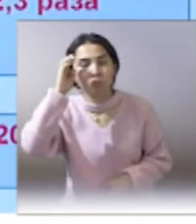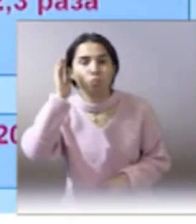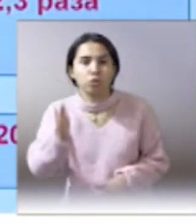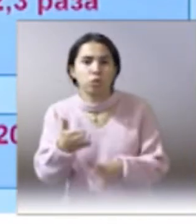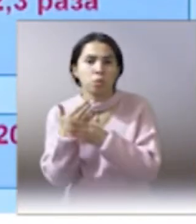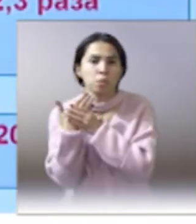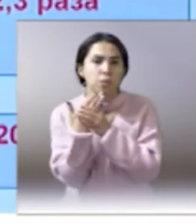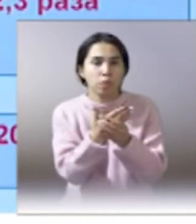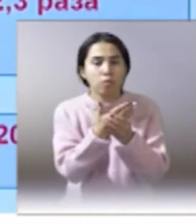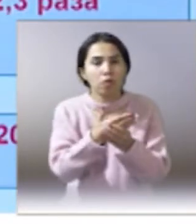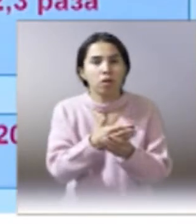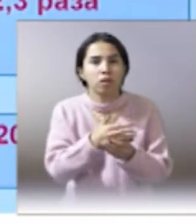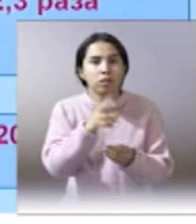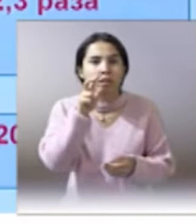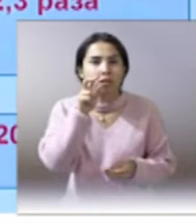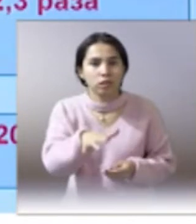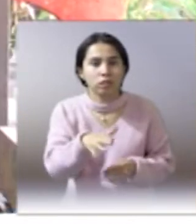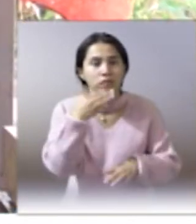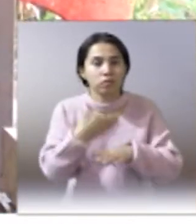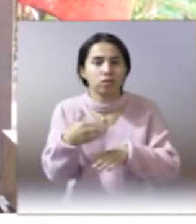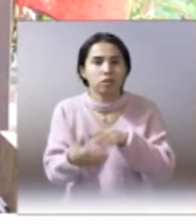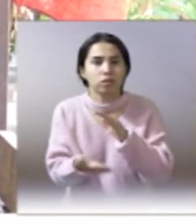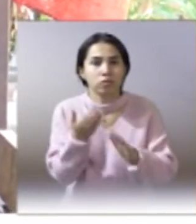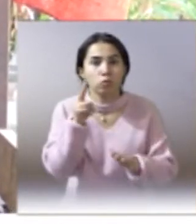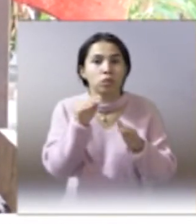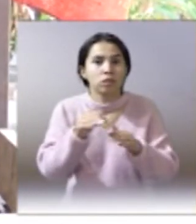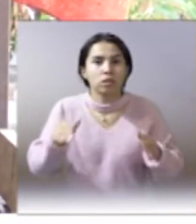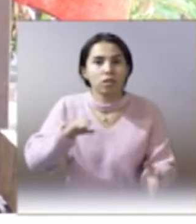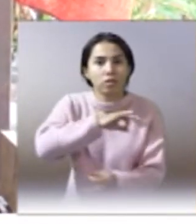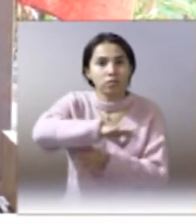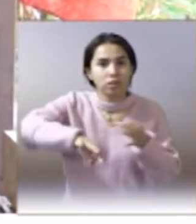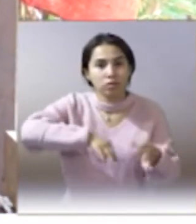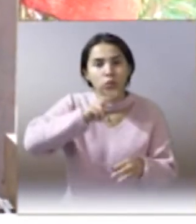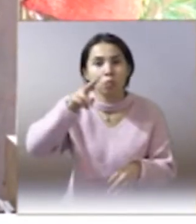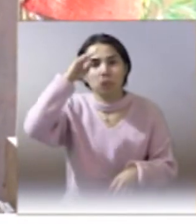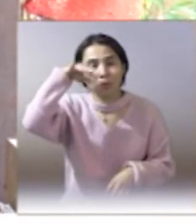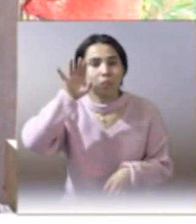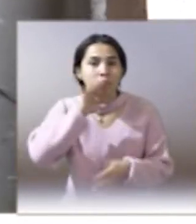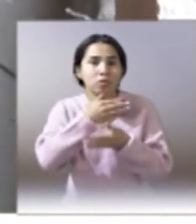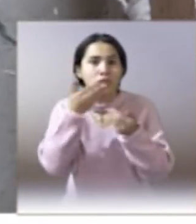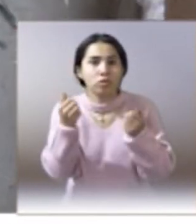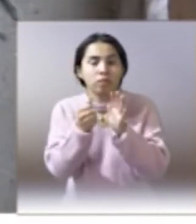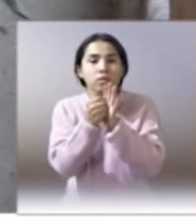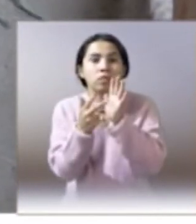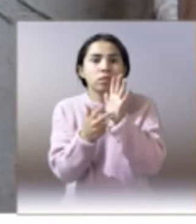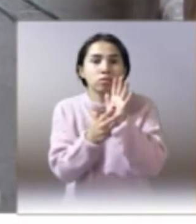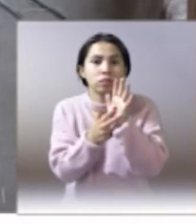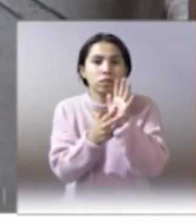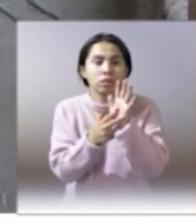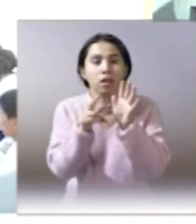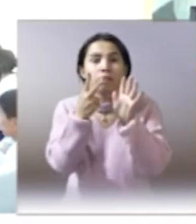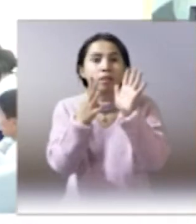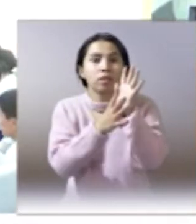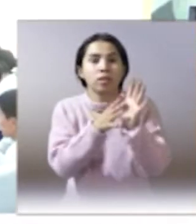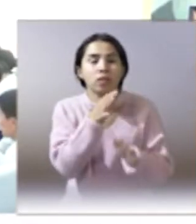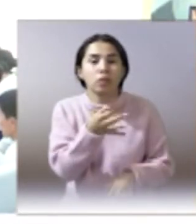мест, 137 субъектов предпринимательства. В сельских округах в рамках 10 пилотных проектов ожидаются следующие результаты по